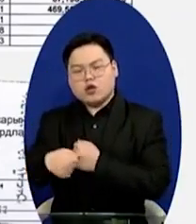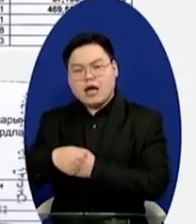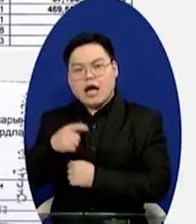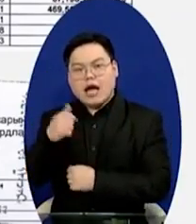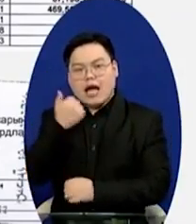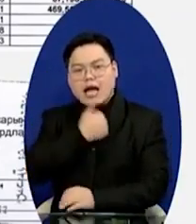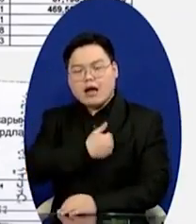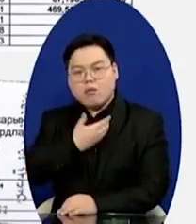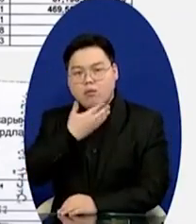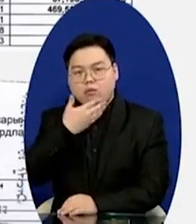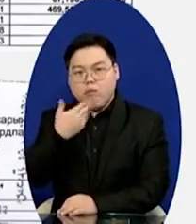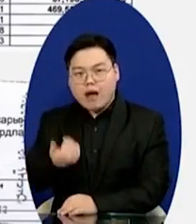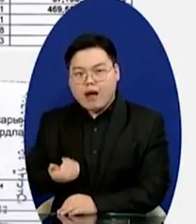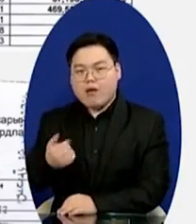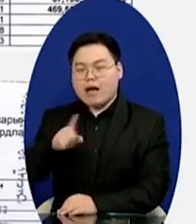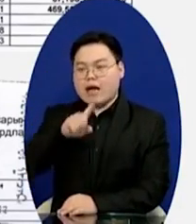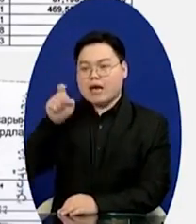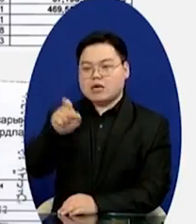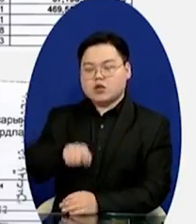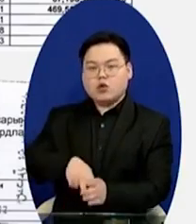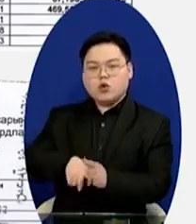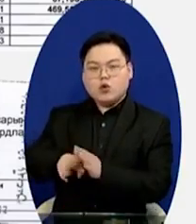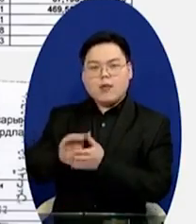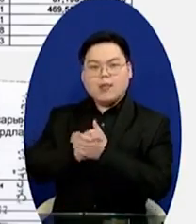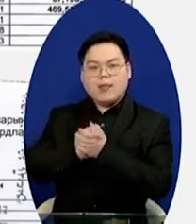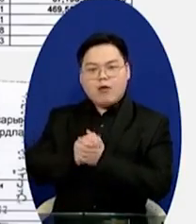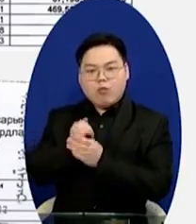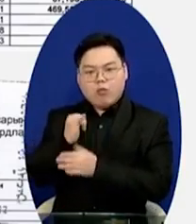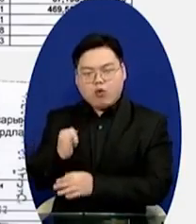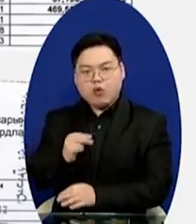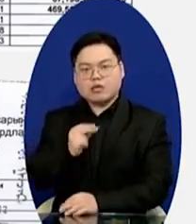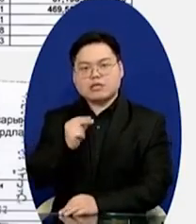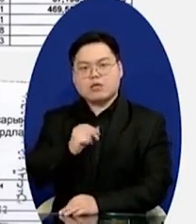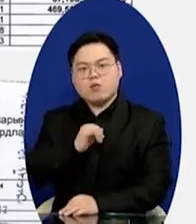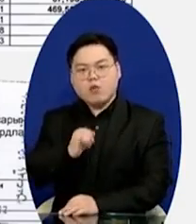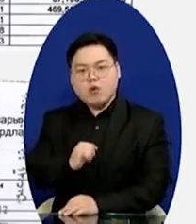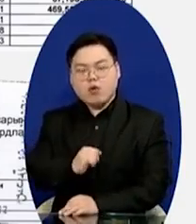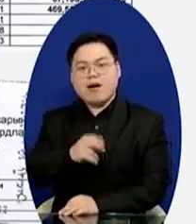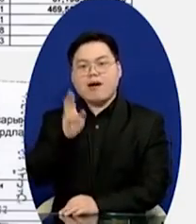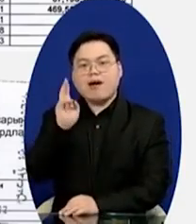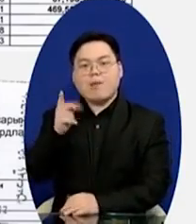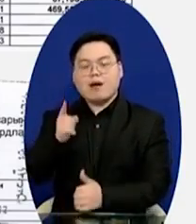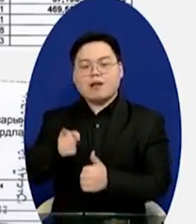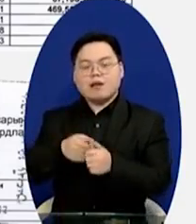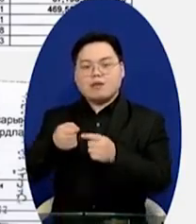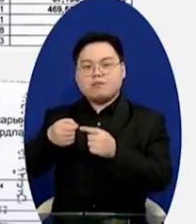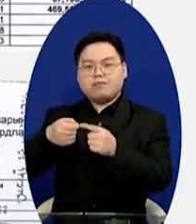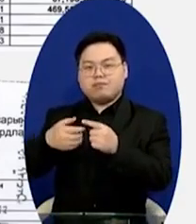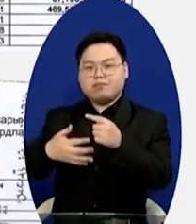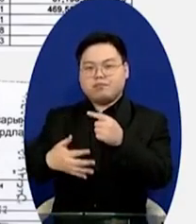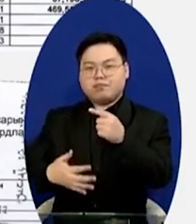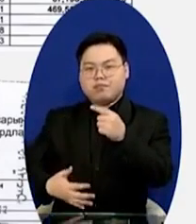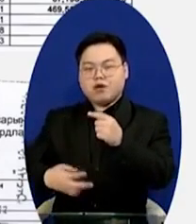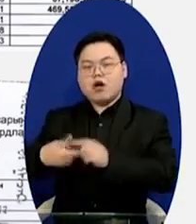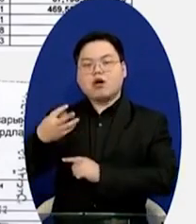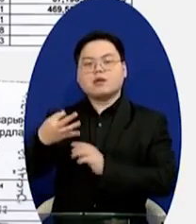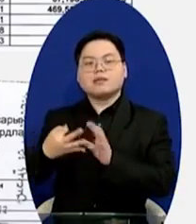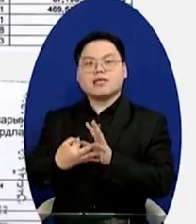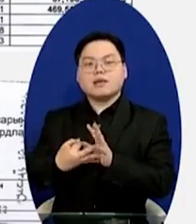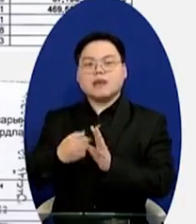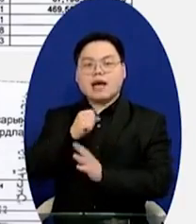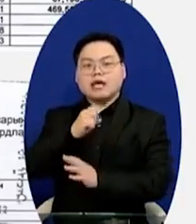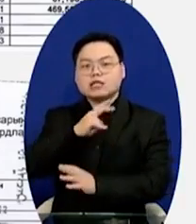байгаа асуудал үүсгэсэн найдваргүй болсон чанаргүй гэж байгаа энэ компаниудын жагсаалт тоо. Энд бол 28 аж ахуй нэгж